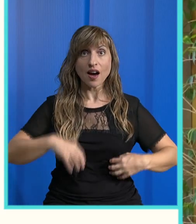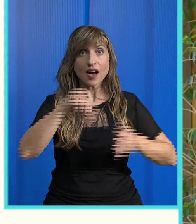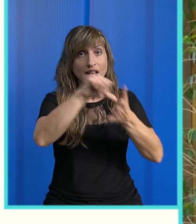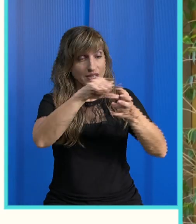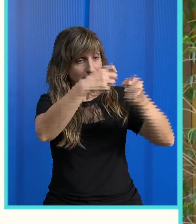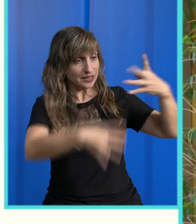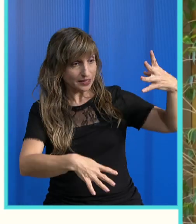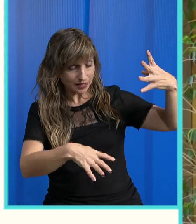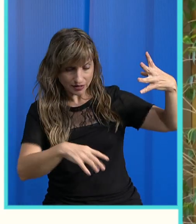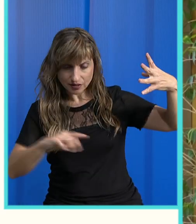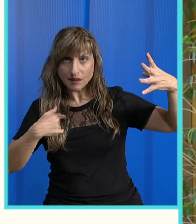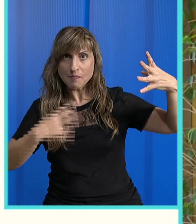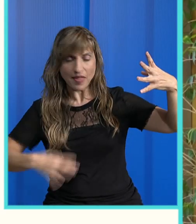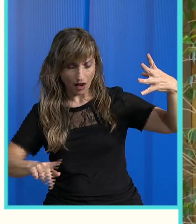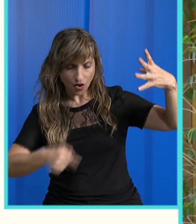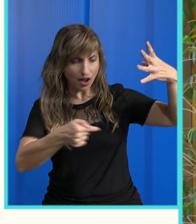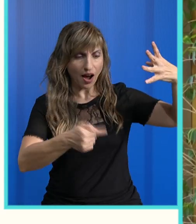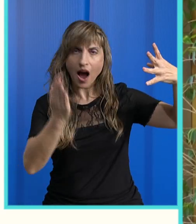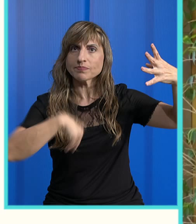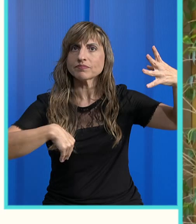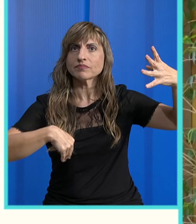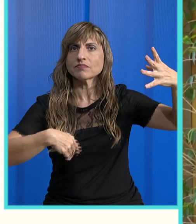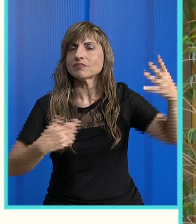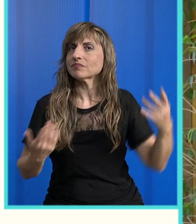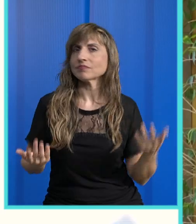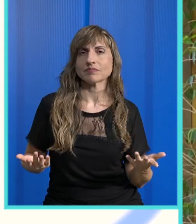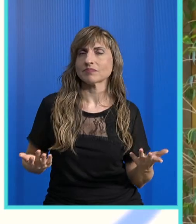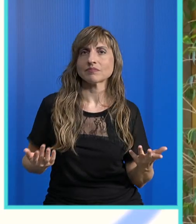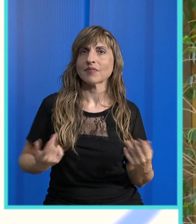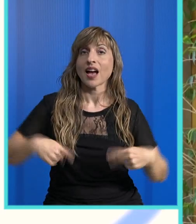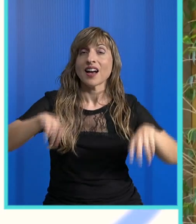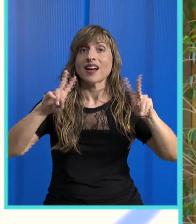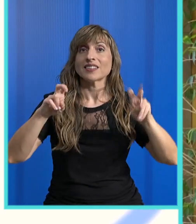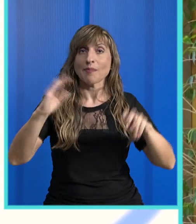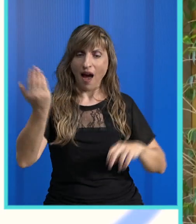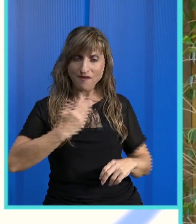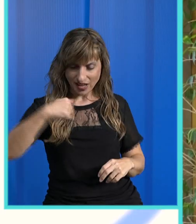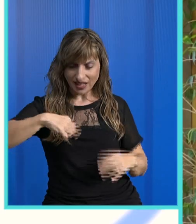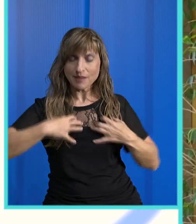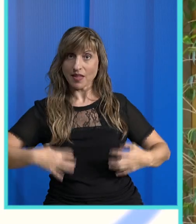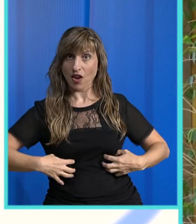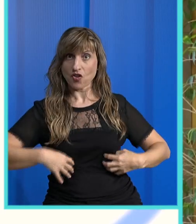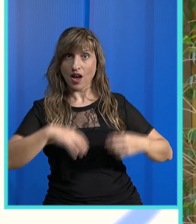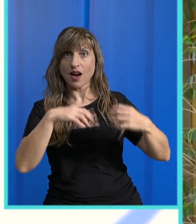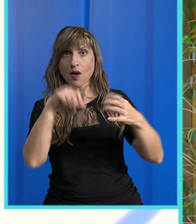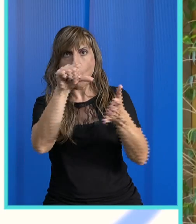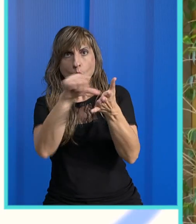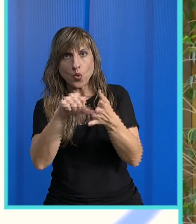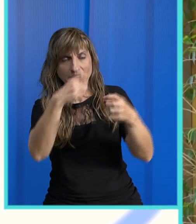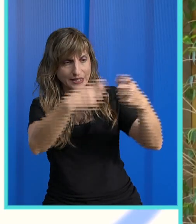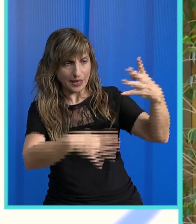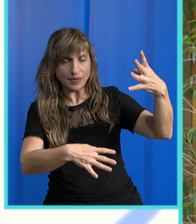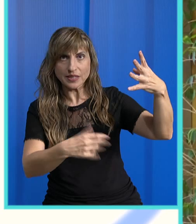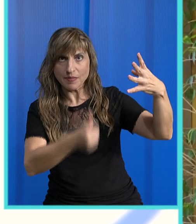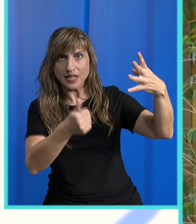incorporada en aquest projecte. És un tema que no només ens afecta a nosaltres sinó a altres municipis però que nosaltres